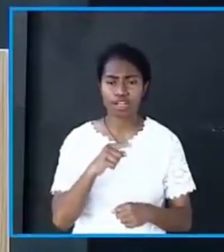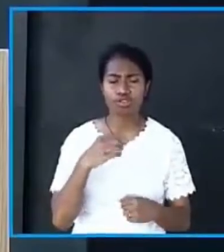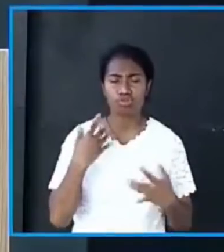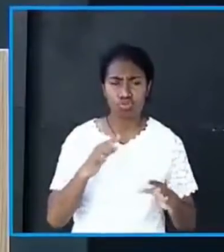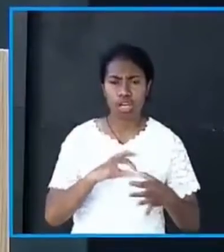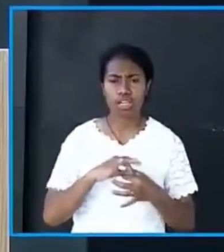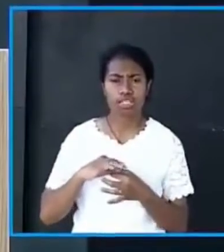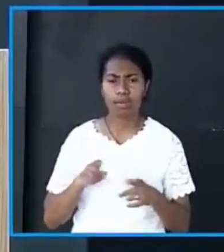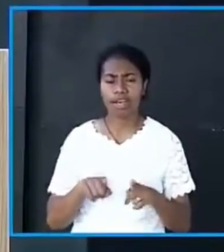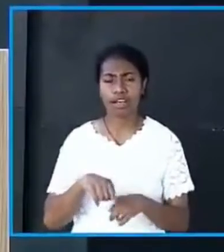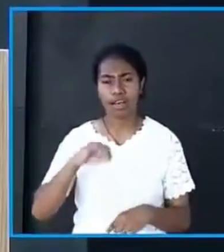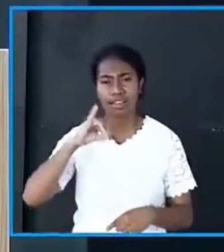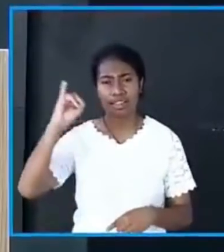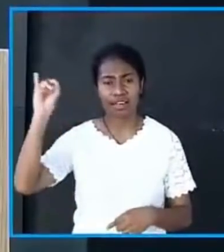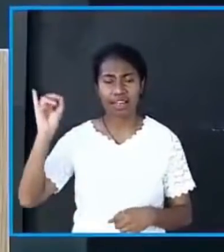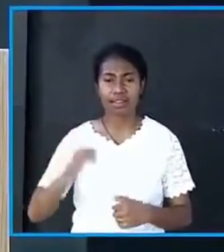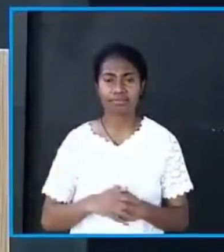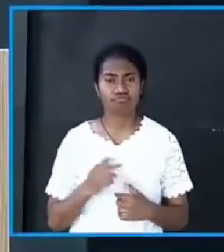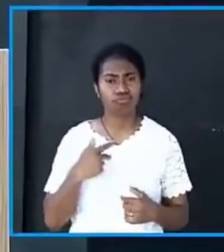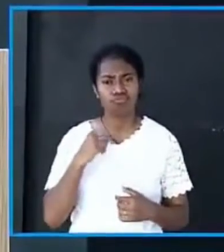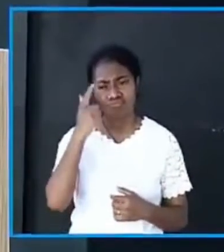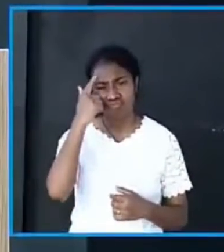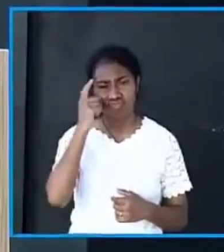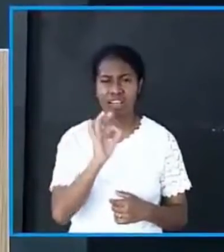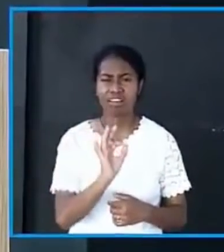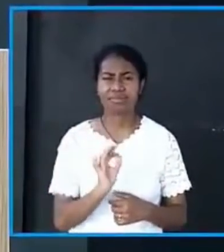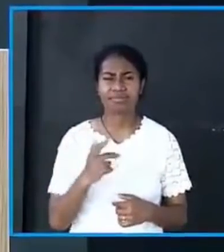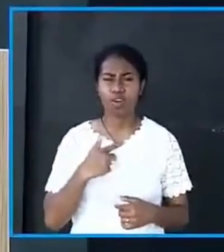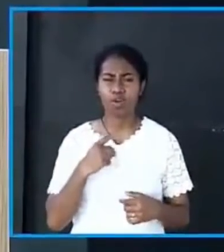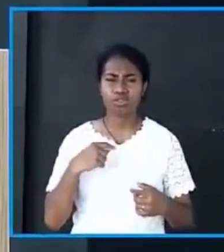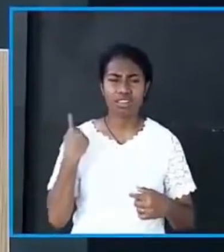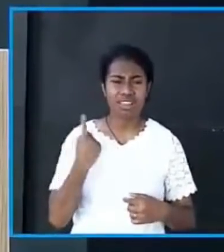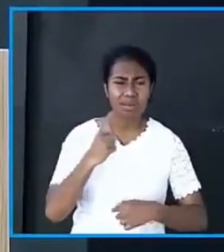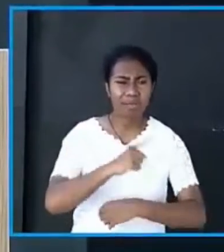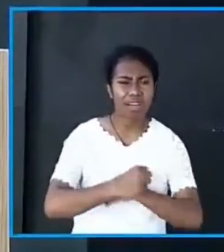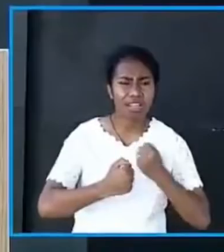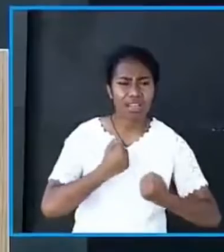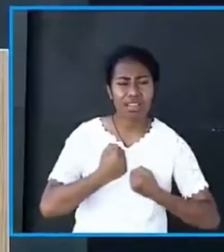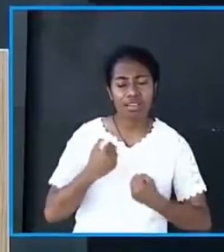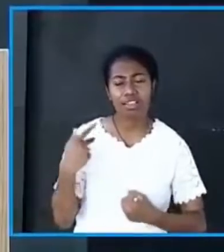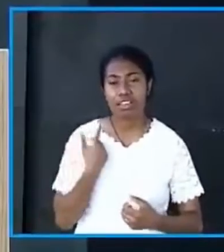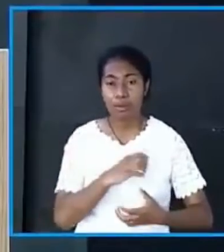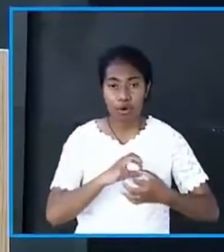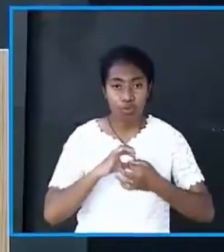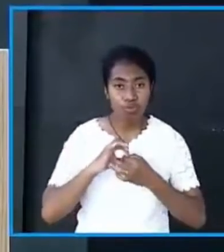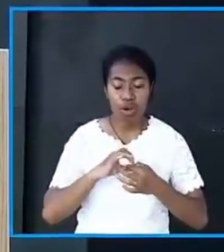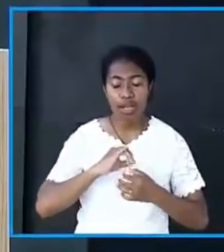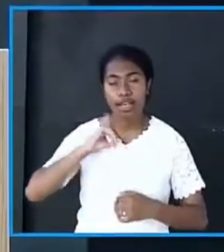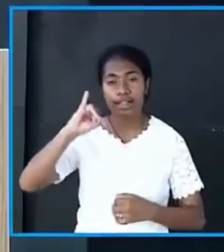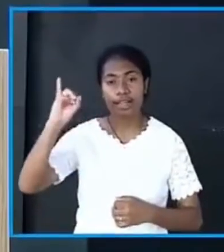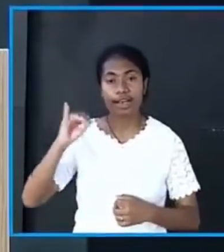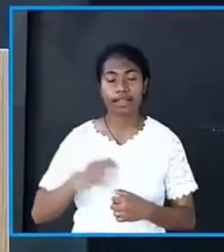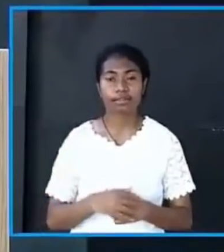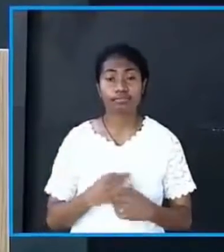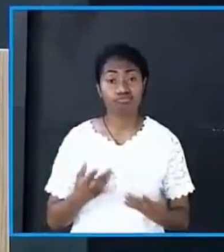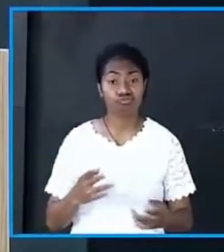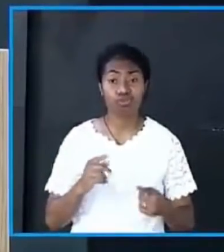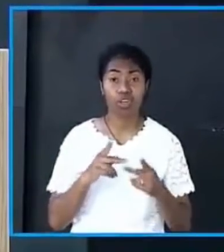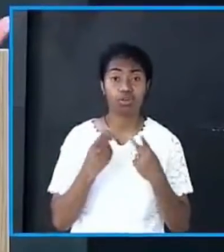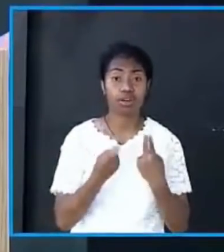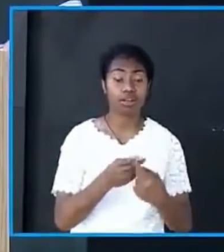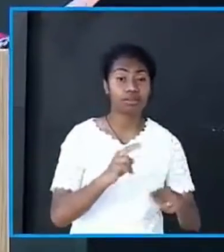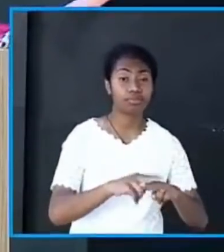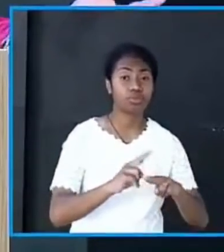jangan heran bisa satu hari ini kursi kita berhubungan dengan internet begitu saudara duduk dia